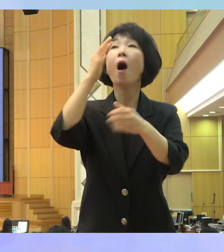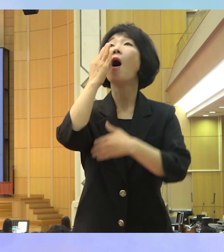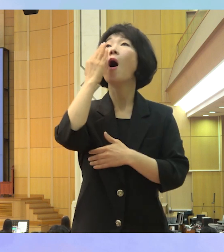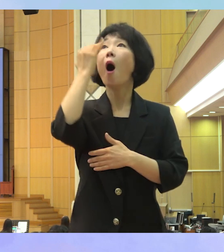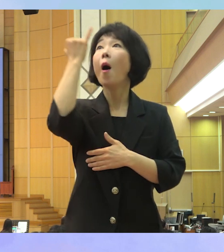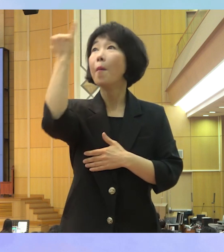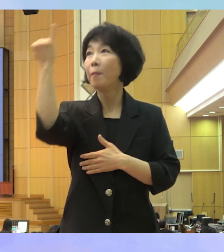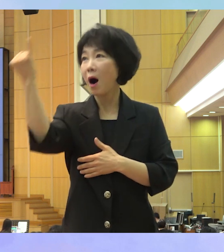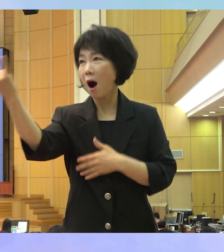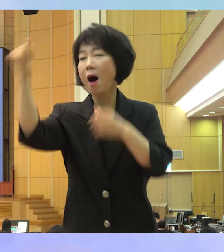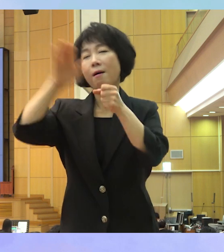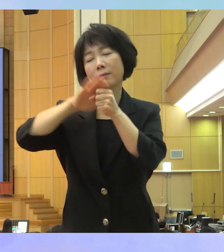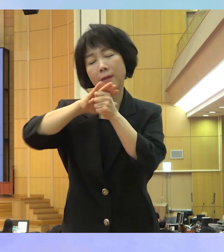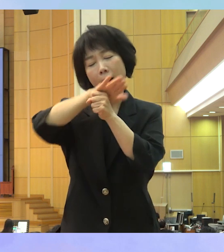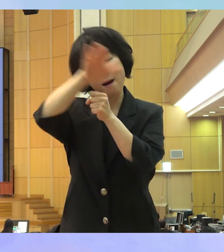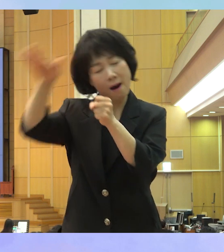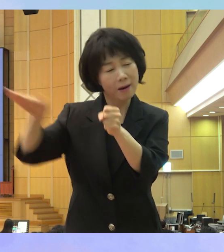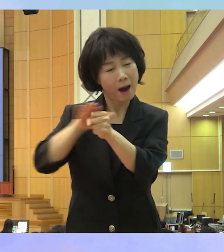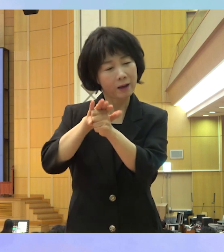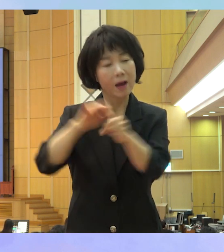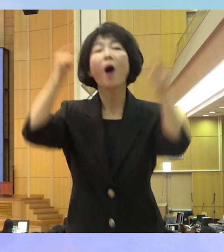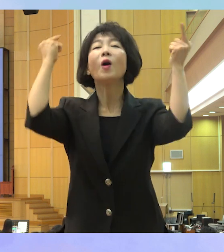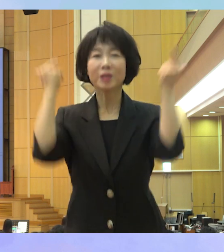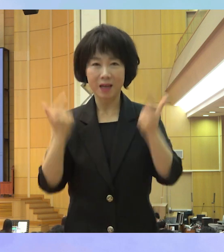귀하다. 그 사랑이